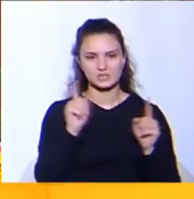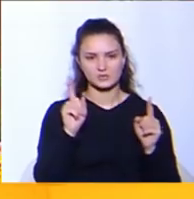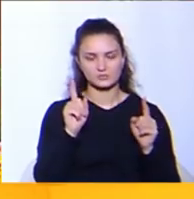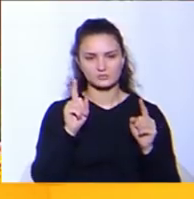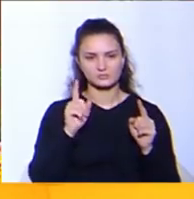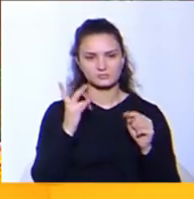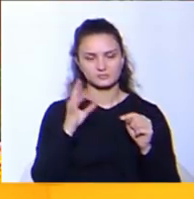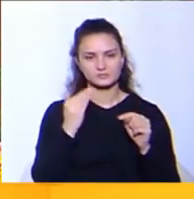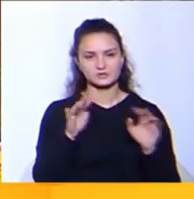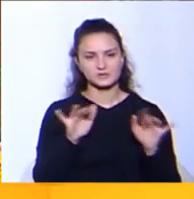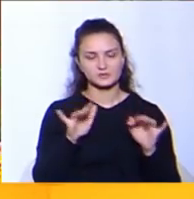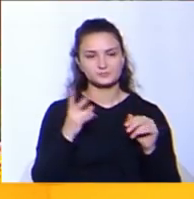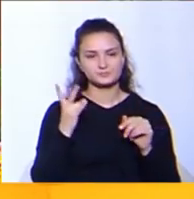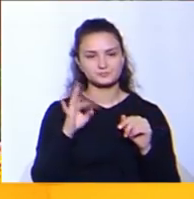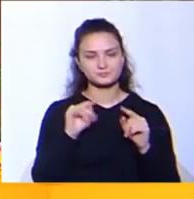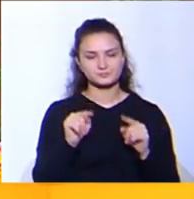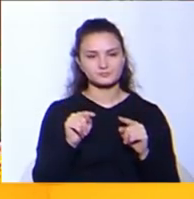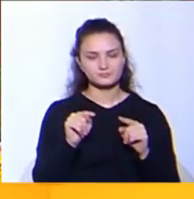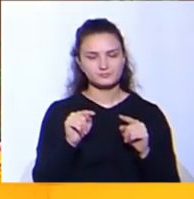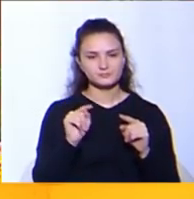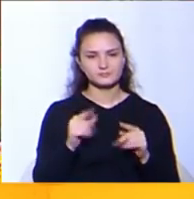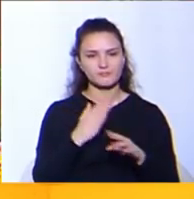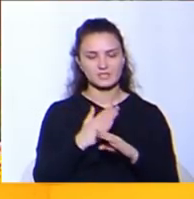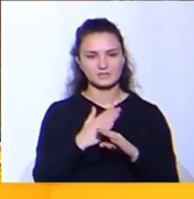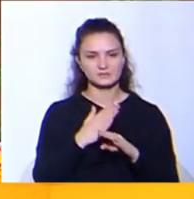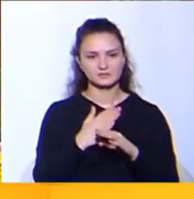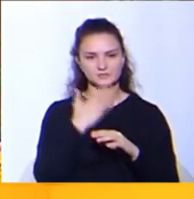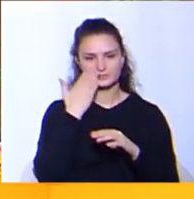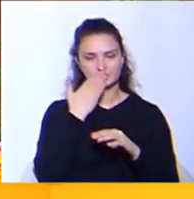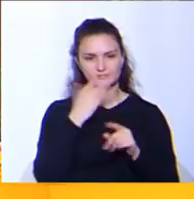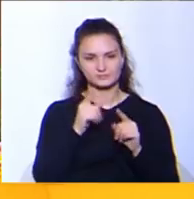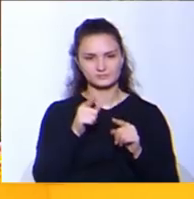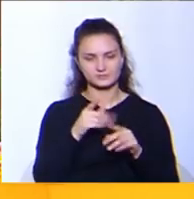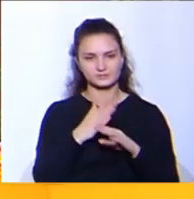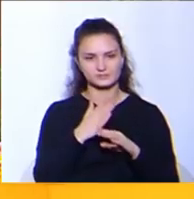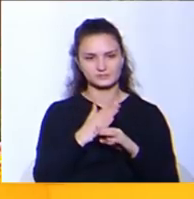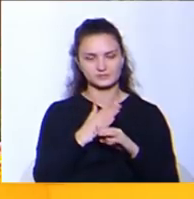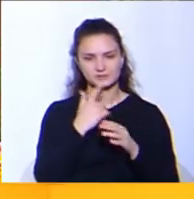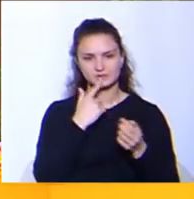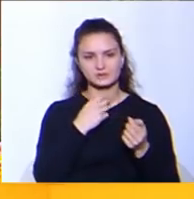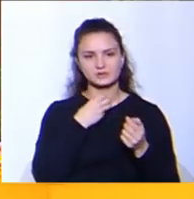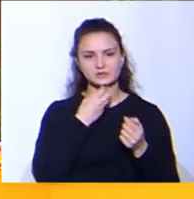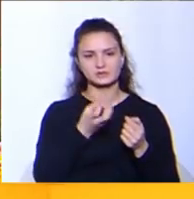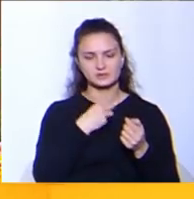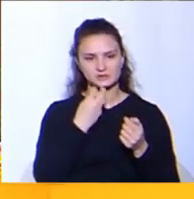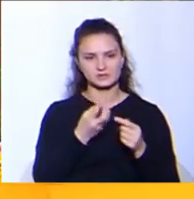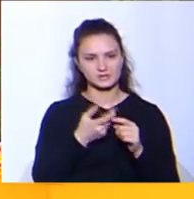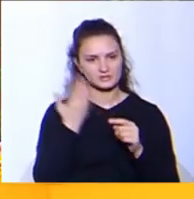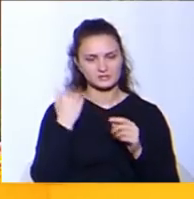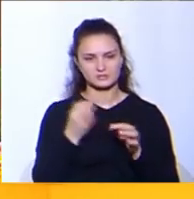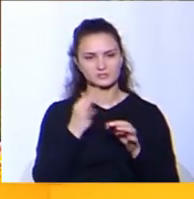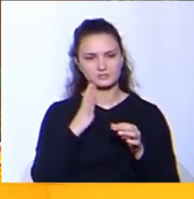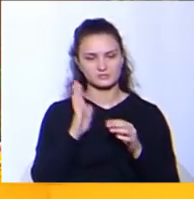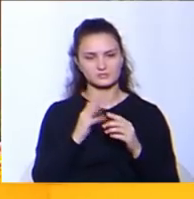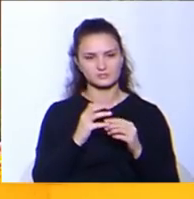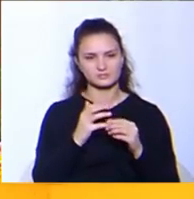განსაკუთრებული ძვრები მის ქცევაში, მაგრამ მას აქვს სპეციფიკური სუნი, მას აქვს სისხლიანი გამონადენი, რომელიც არ ჰქონდა არასდროს